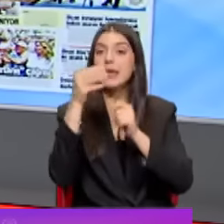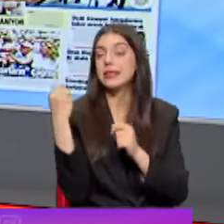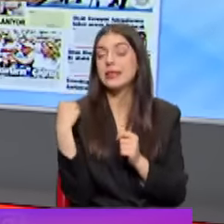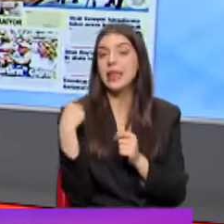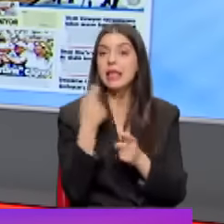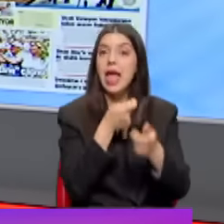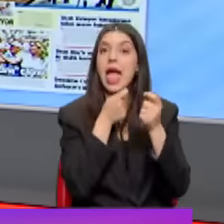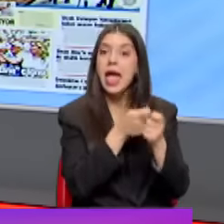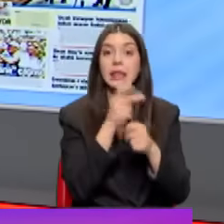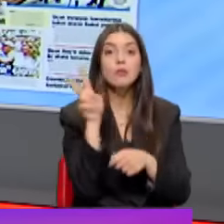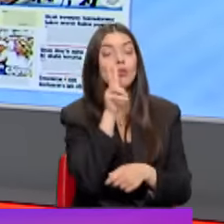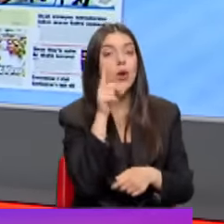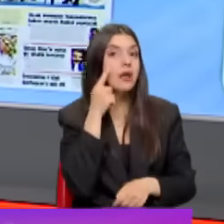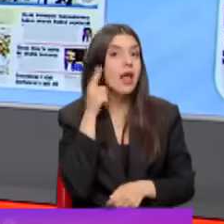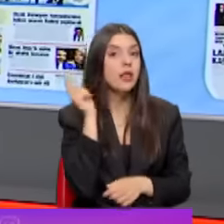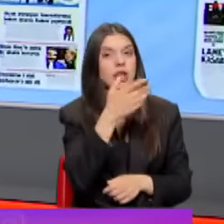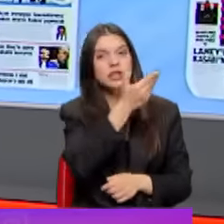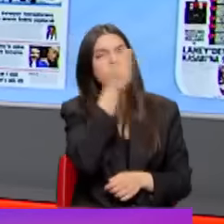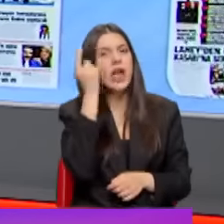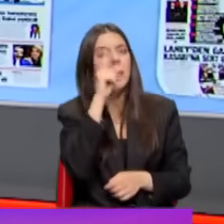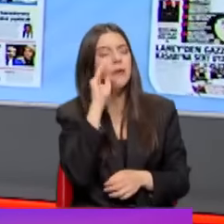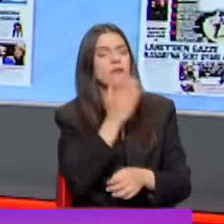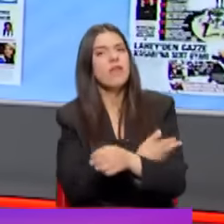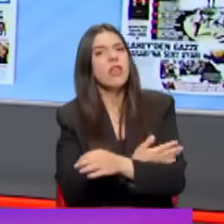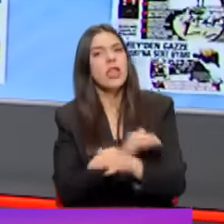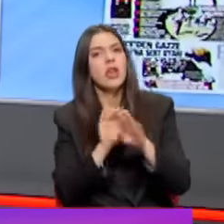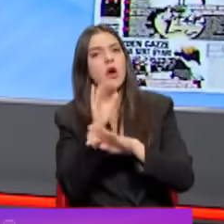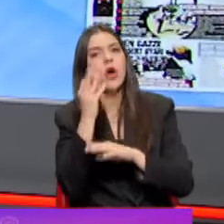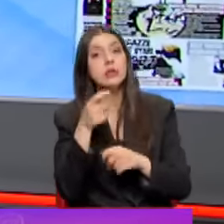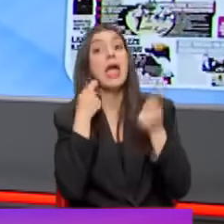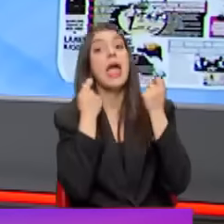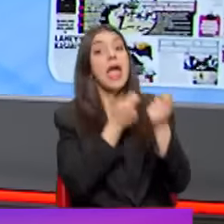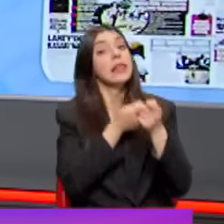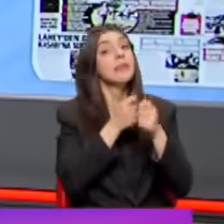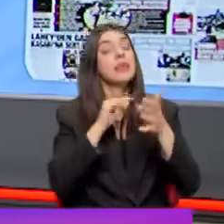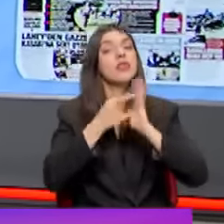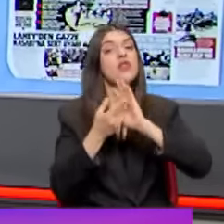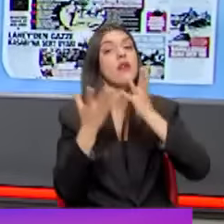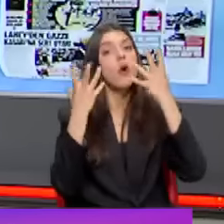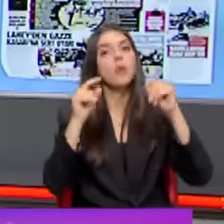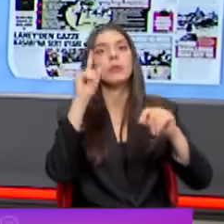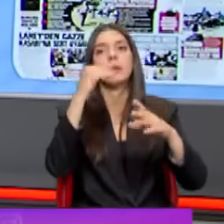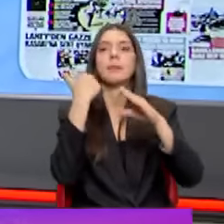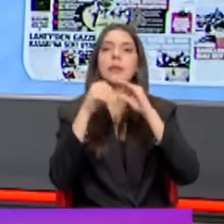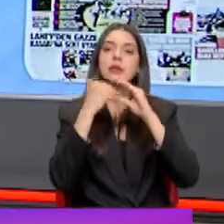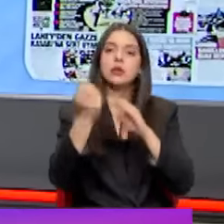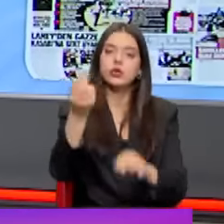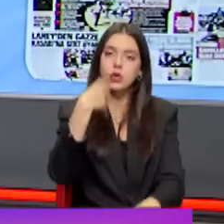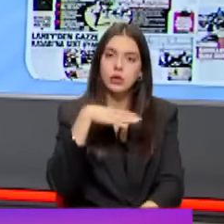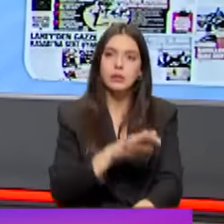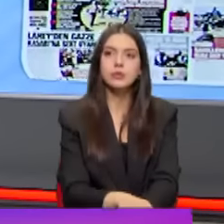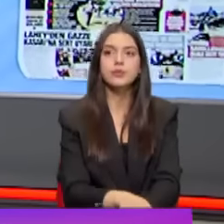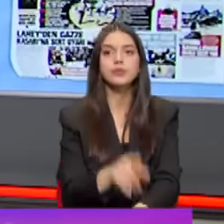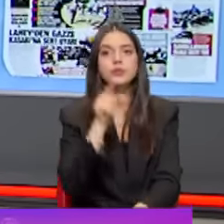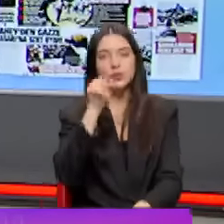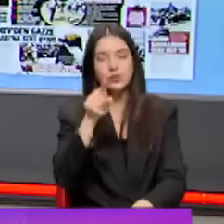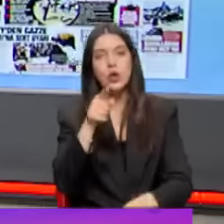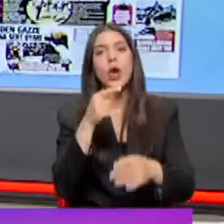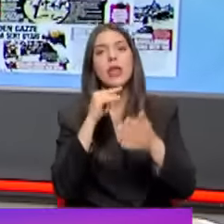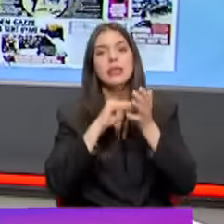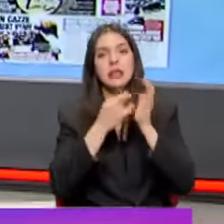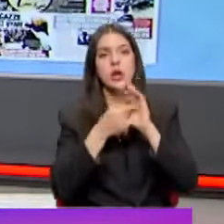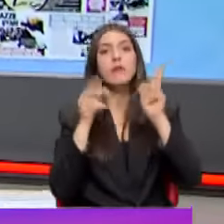cahil bir millet yetiştirmek için yapılıyor eğitimden tasarruf olmaz diye bir mesaj göndermiş bu tasarruf